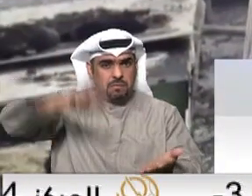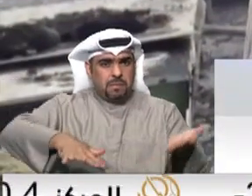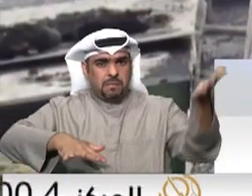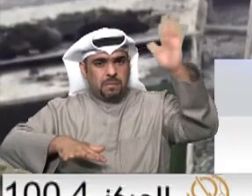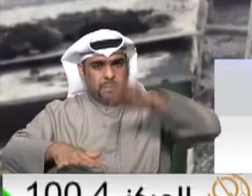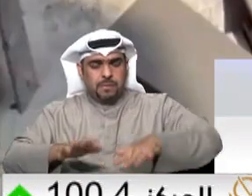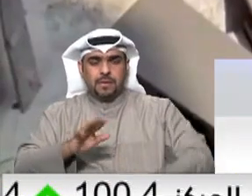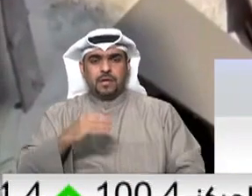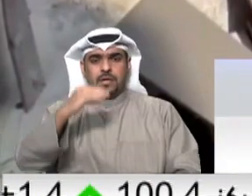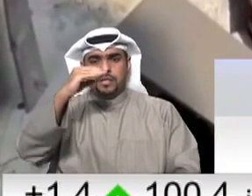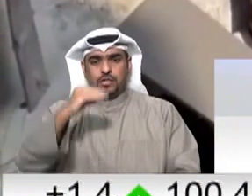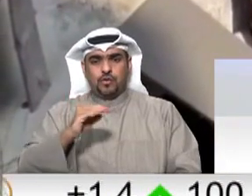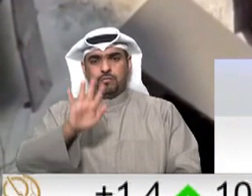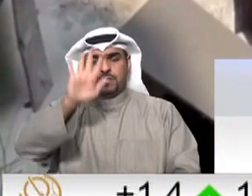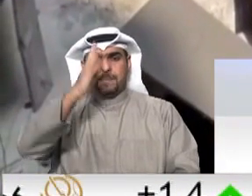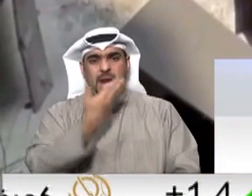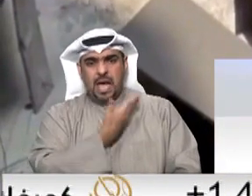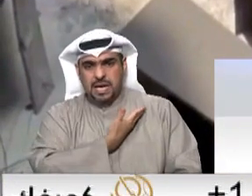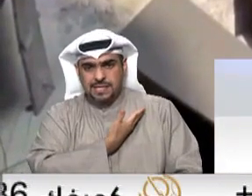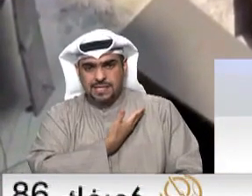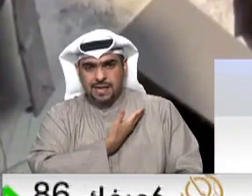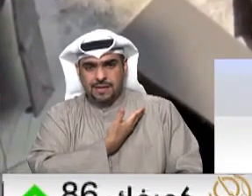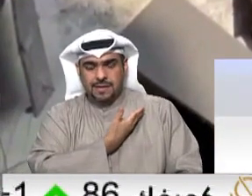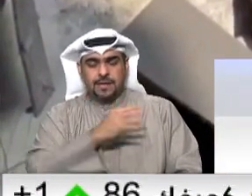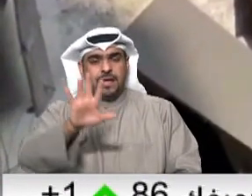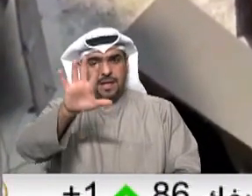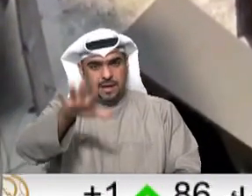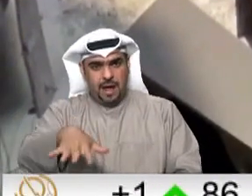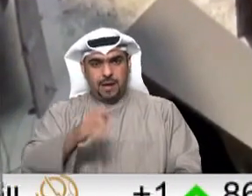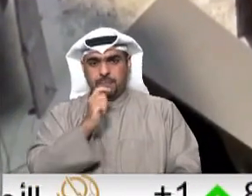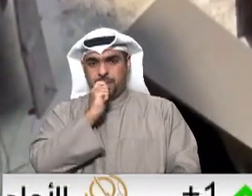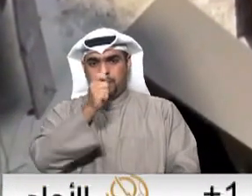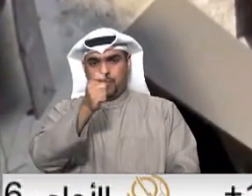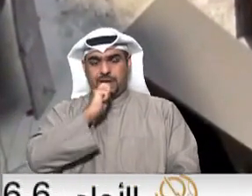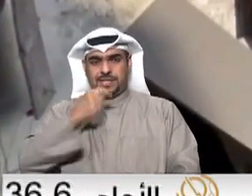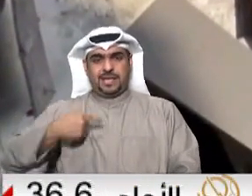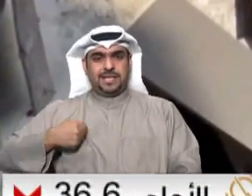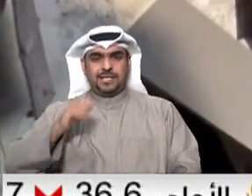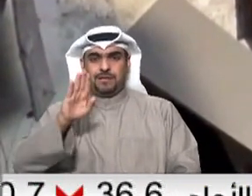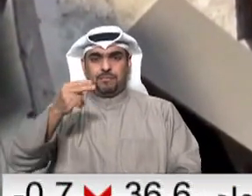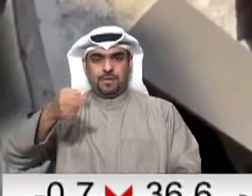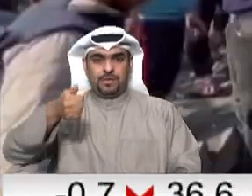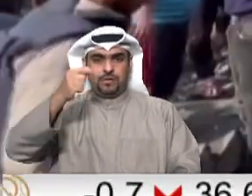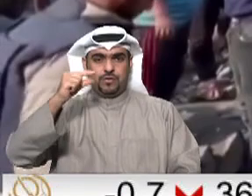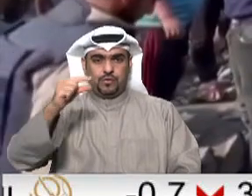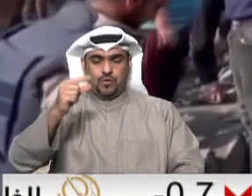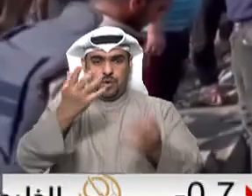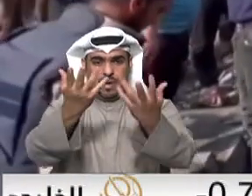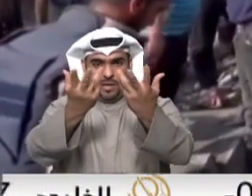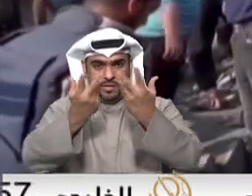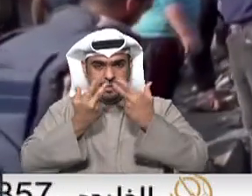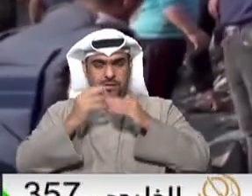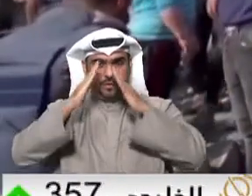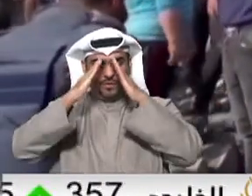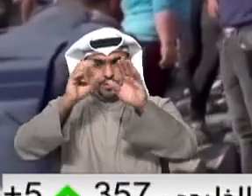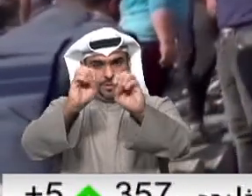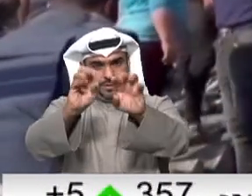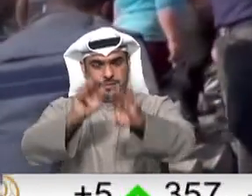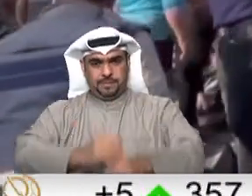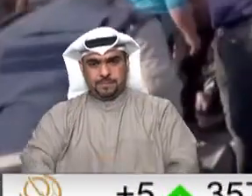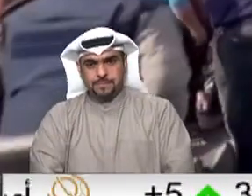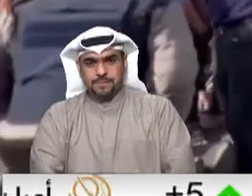وشمالها. نعم سعاد الإمام مراسل التلفزيون دولة الكويت، كل الشكر لك، شكرا لك سعاد.